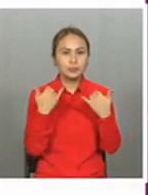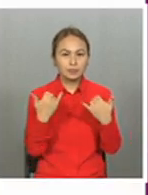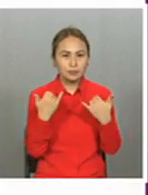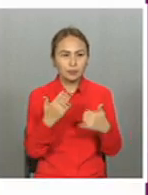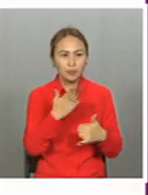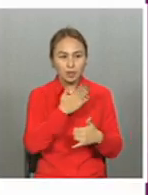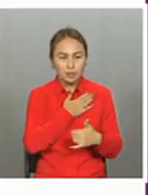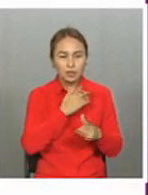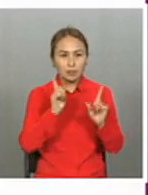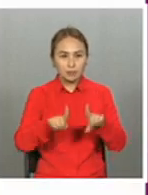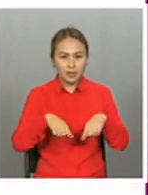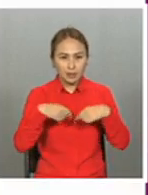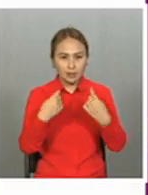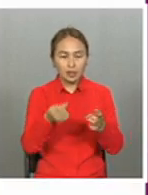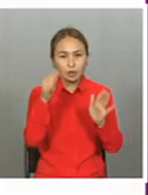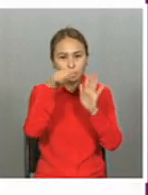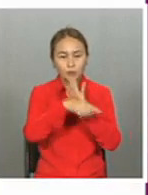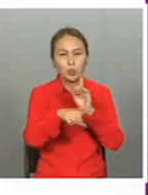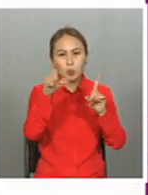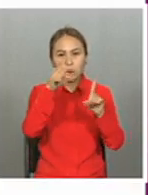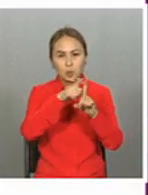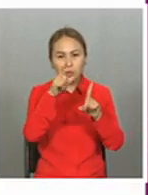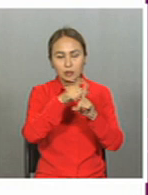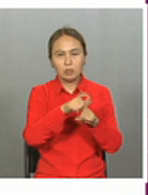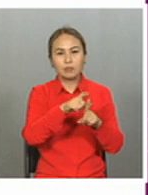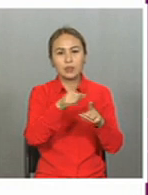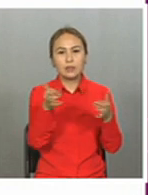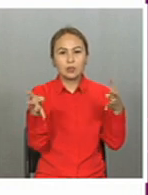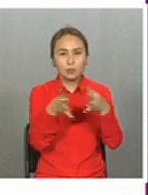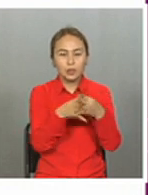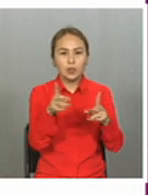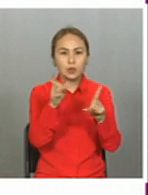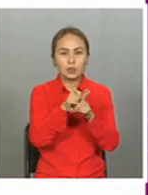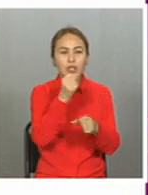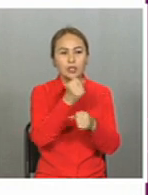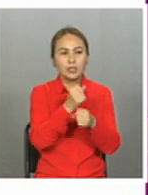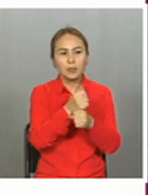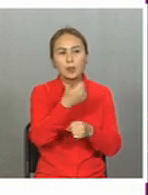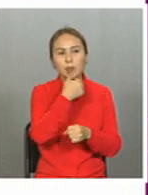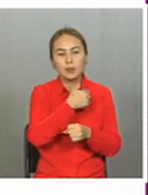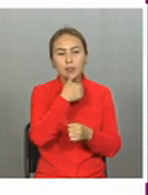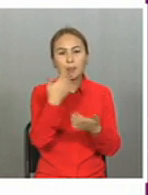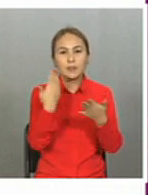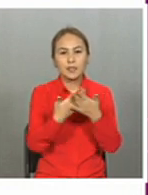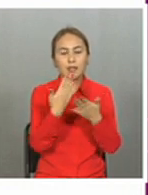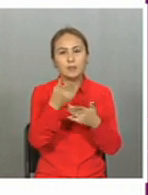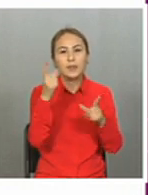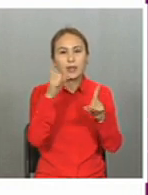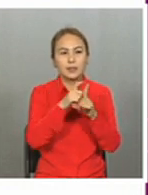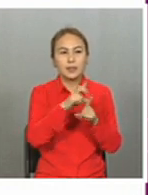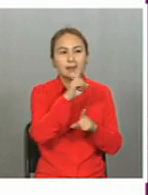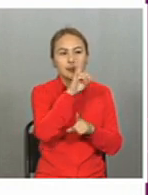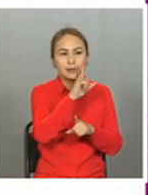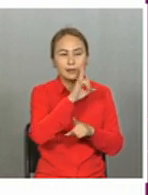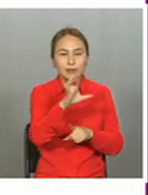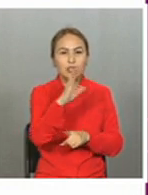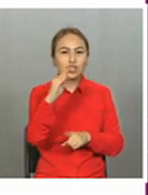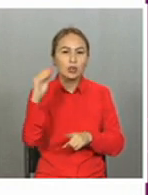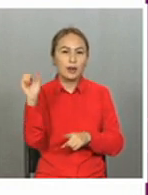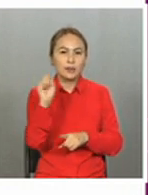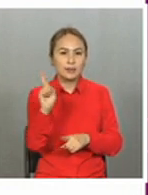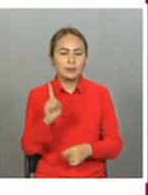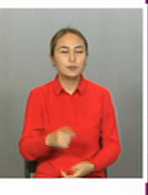бізге берілген түбір сөзден түбірлес сөздер жасап көріңдер. Мұндағы сөздер қыз және